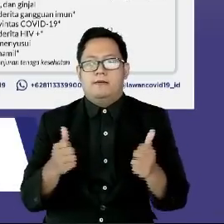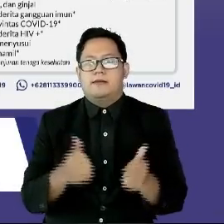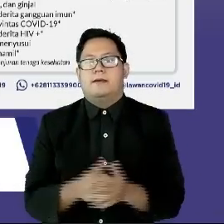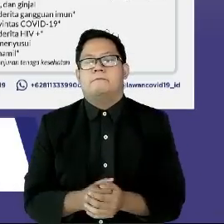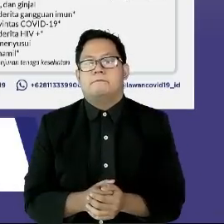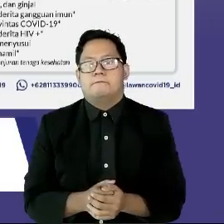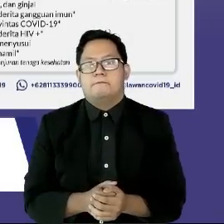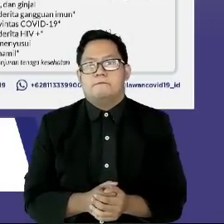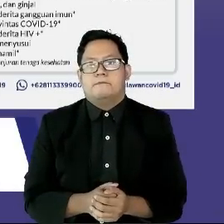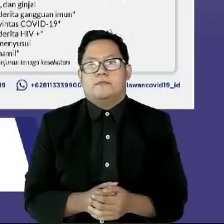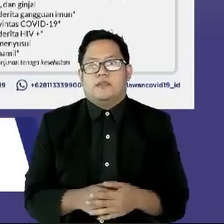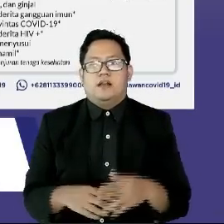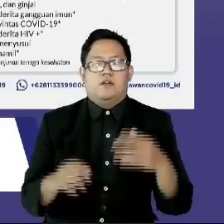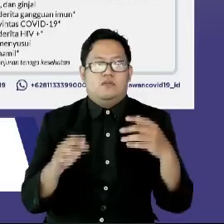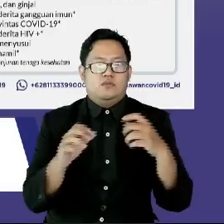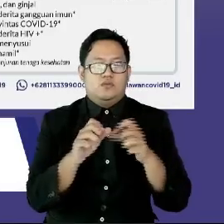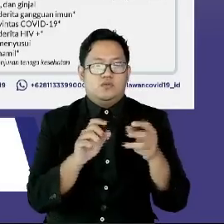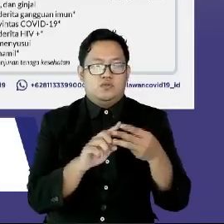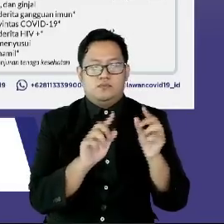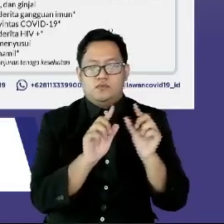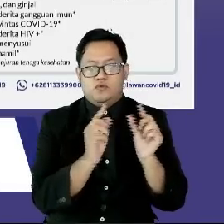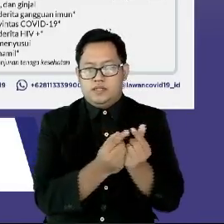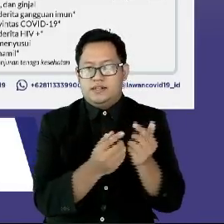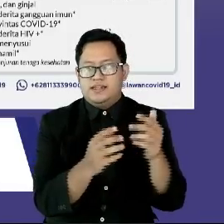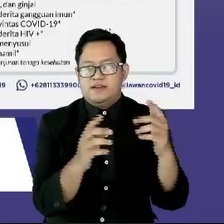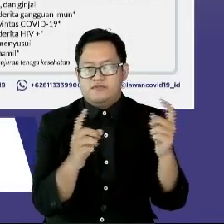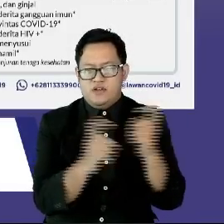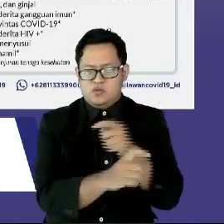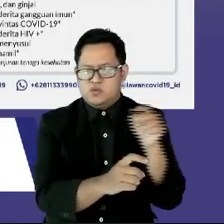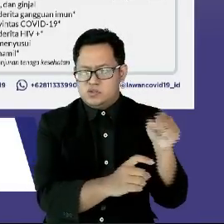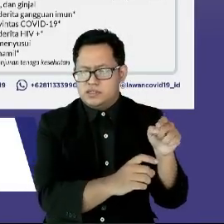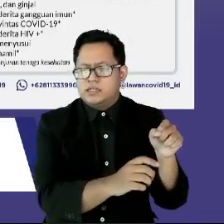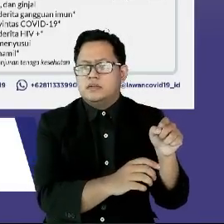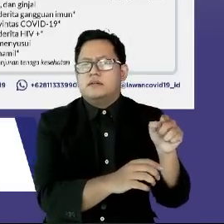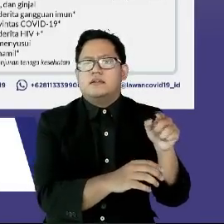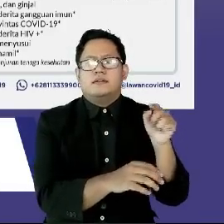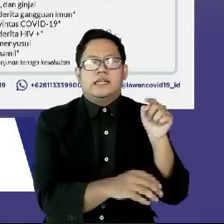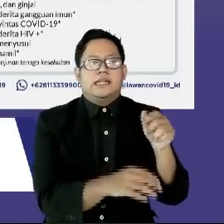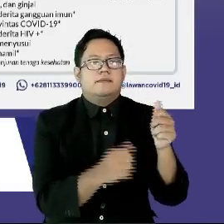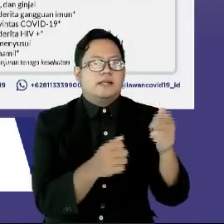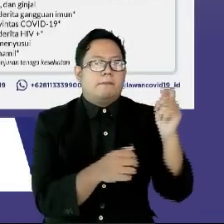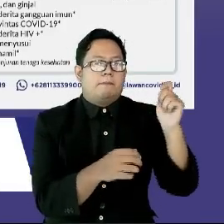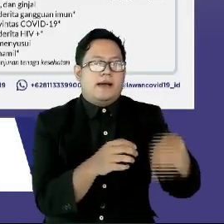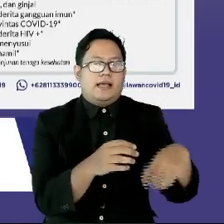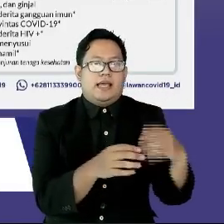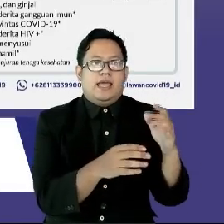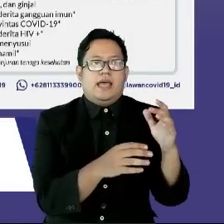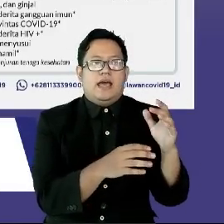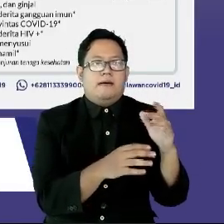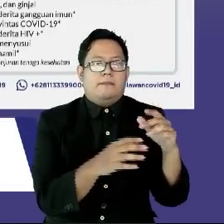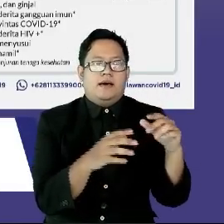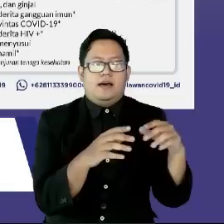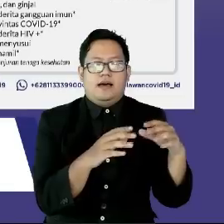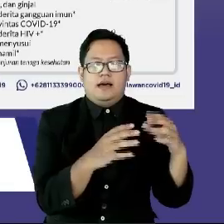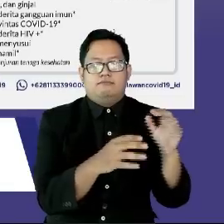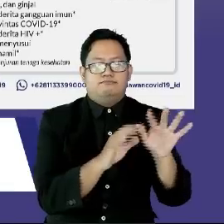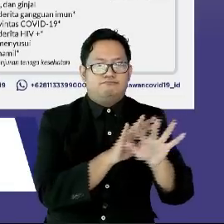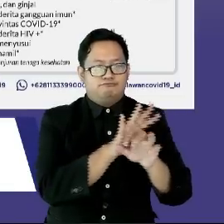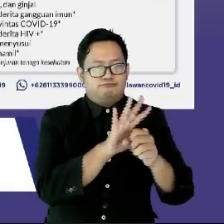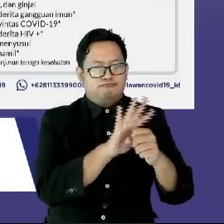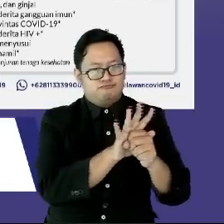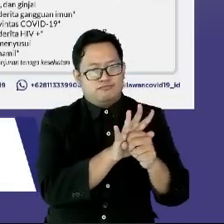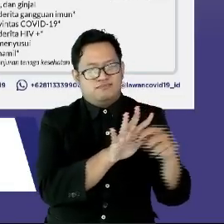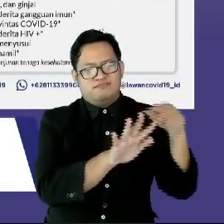dari virus atau subunit, umumnya bagian spesifik yang digunakan untuk pengembangan jenis vaksin ini ialah